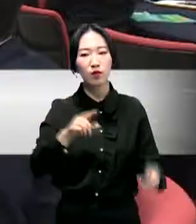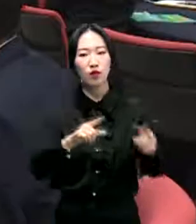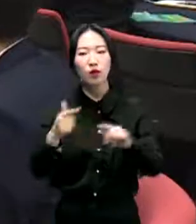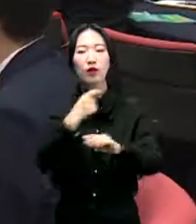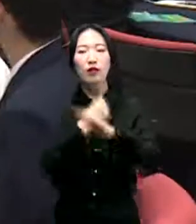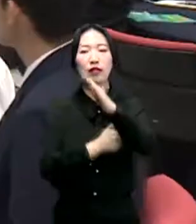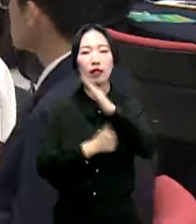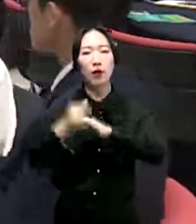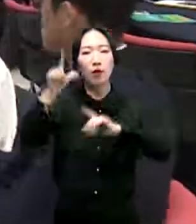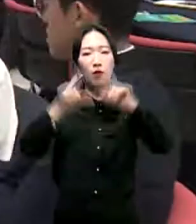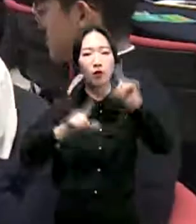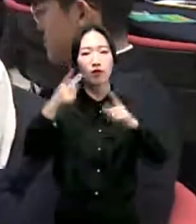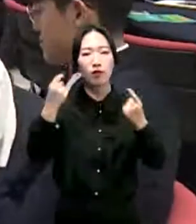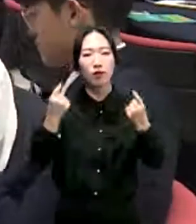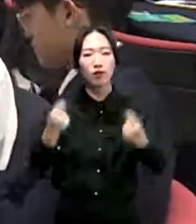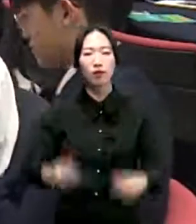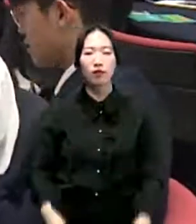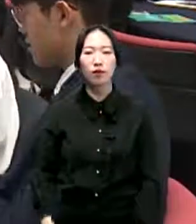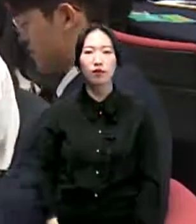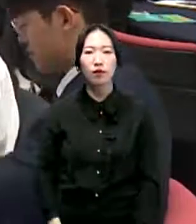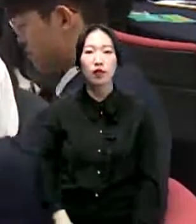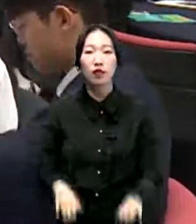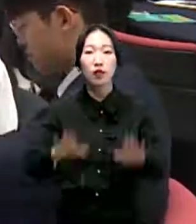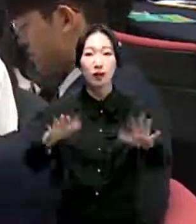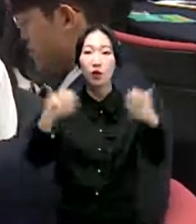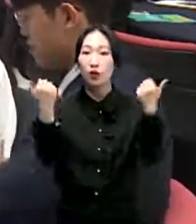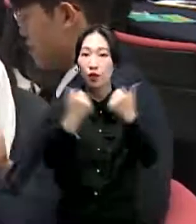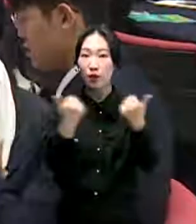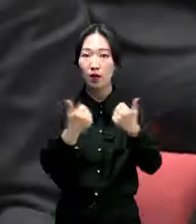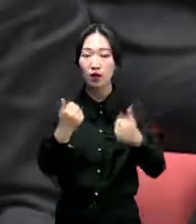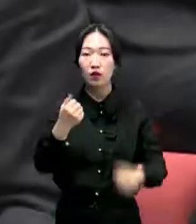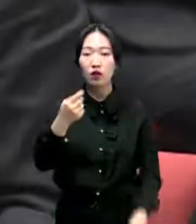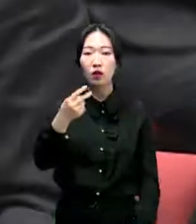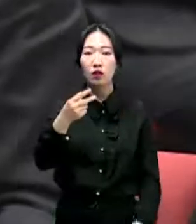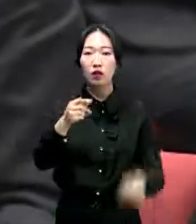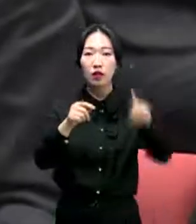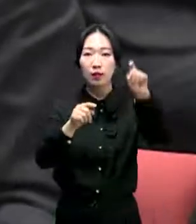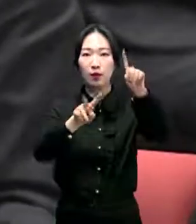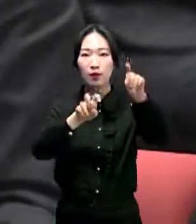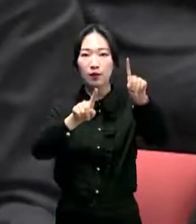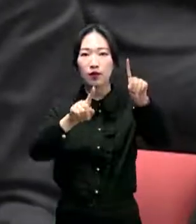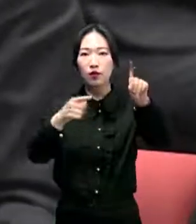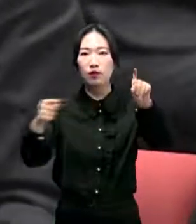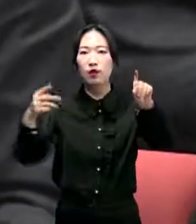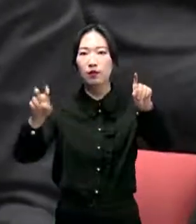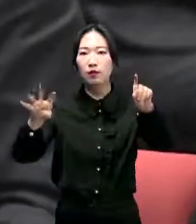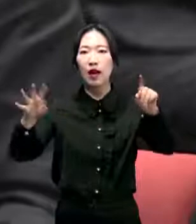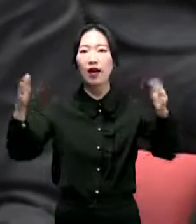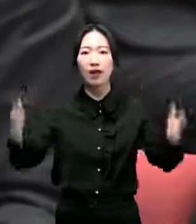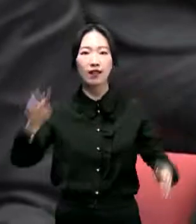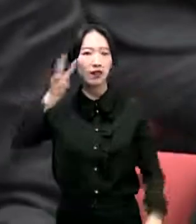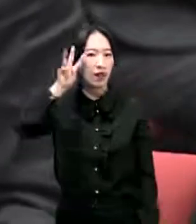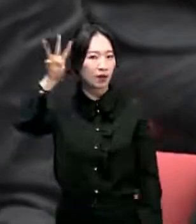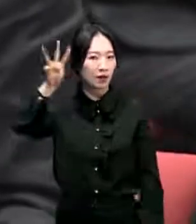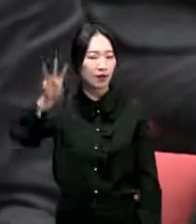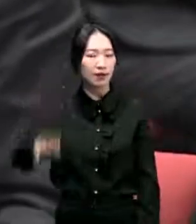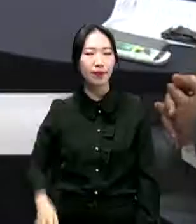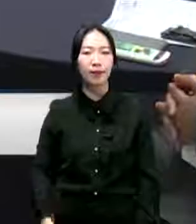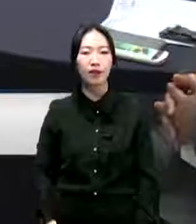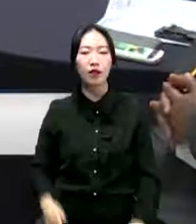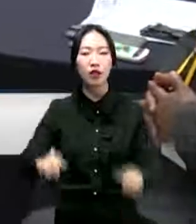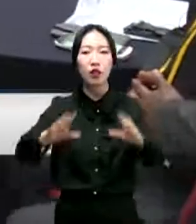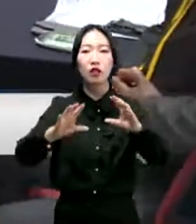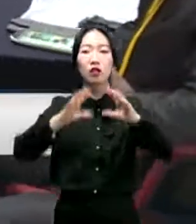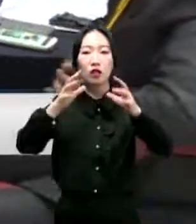represent. 송도 컨벤시아에서 개막한 이번 모의 총회는 22일부터 24일까지 3일간 진행됩니다. 전